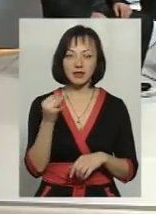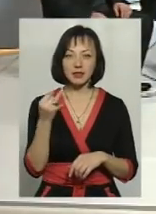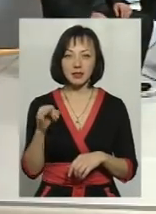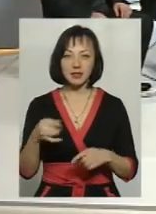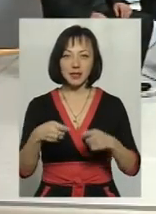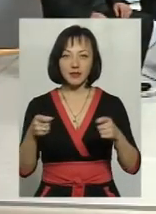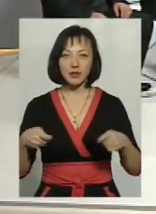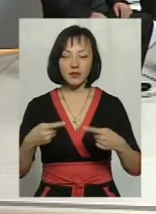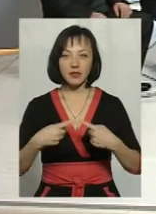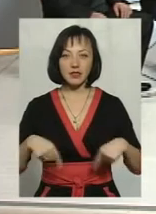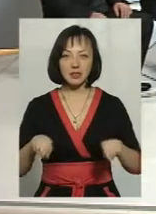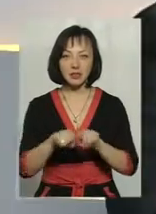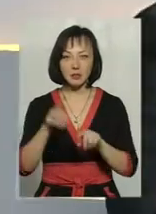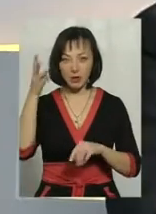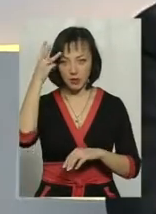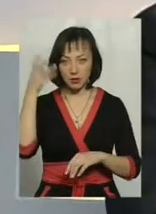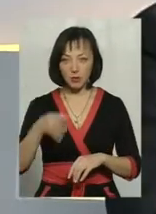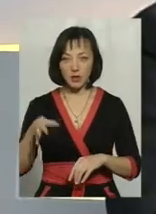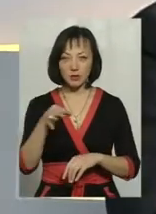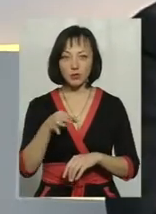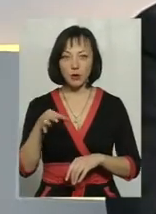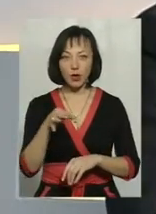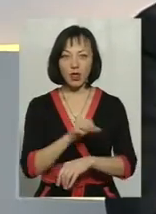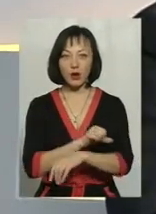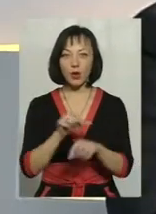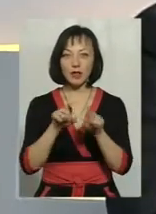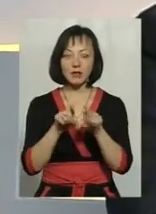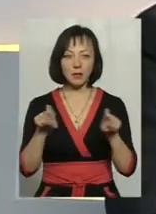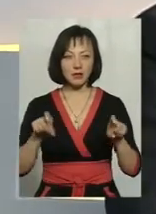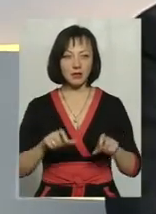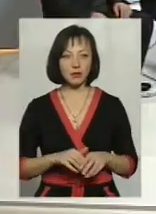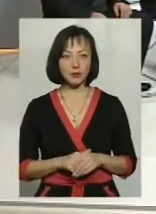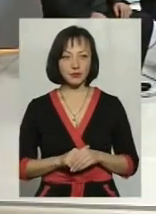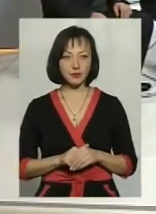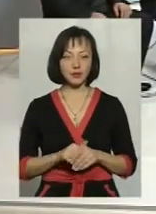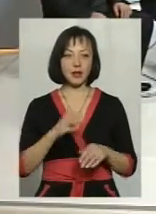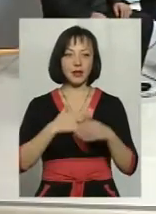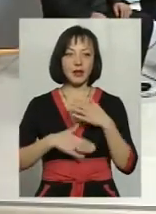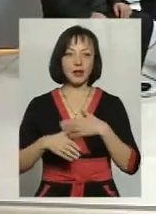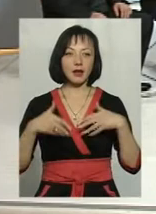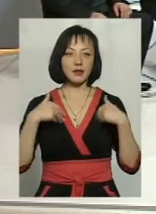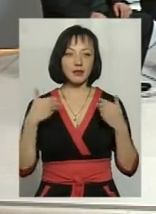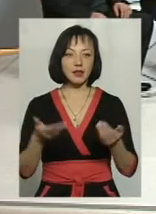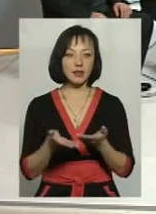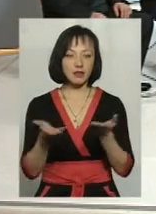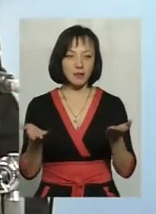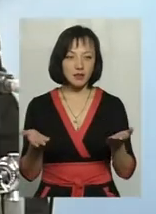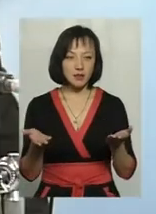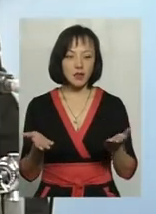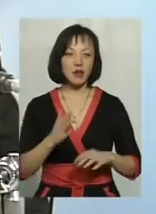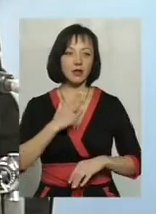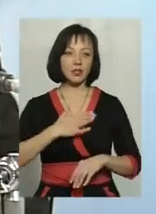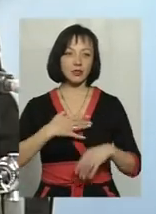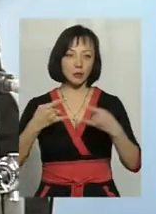відділенням Хмельницького обласного наркологічного диспансеру. Отож, раді вітати сьогодні в нашій студії. Нашим телеглядачам,